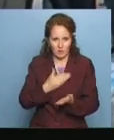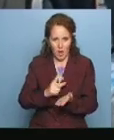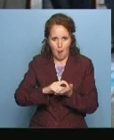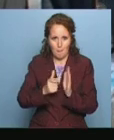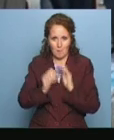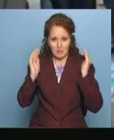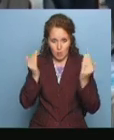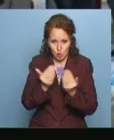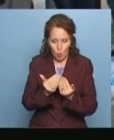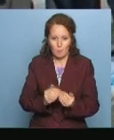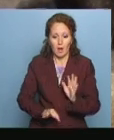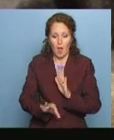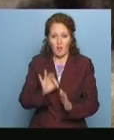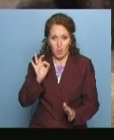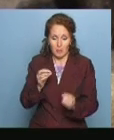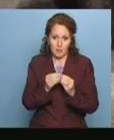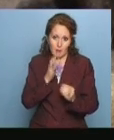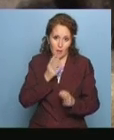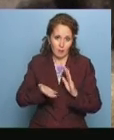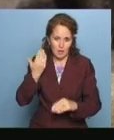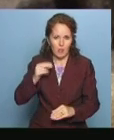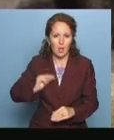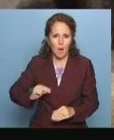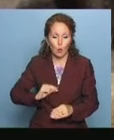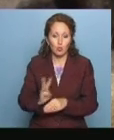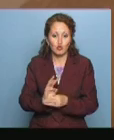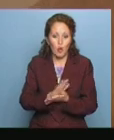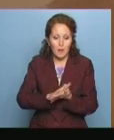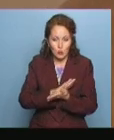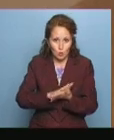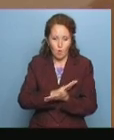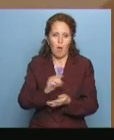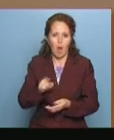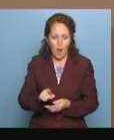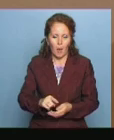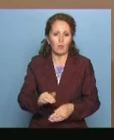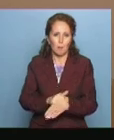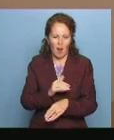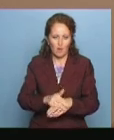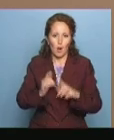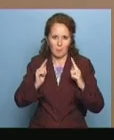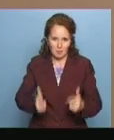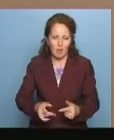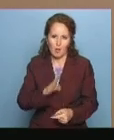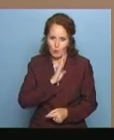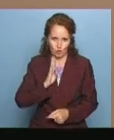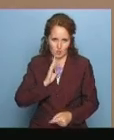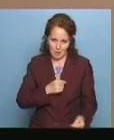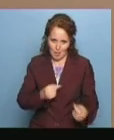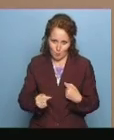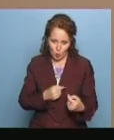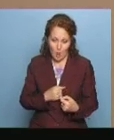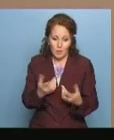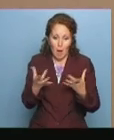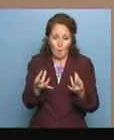выбрав для себя работу с дикой шерстью в технике «мокрое валяние», Андреева добровольно подписалась на совсем не женские муки творчества. «Мокрое